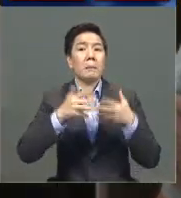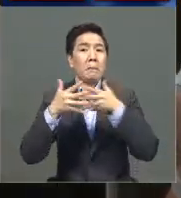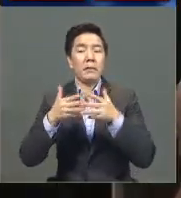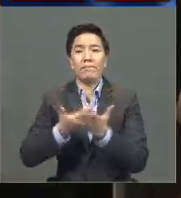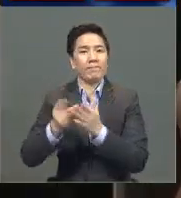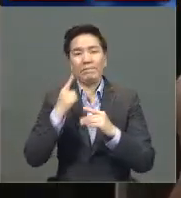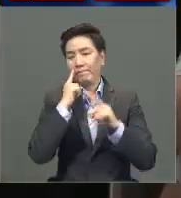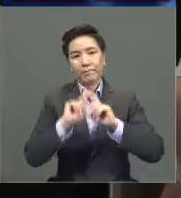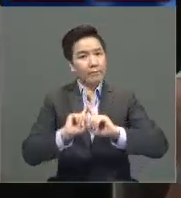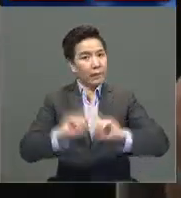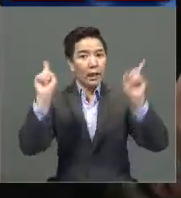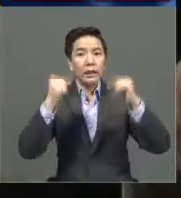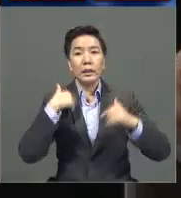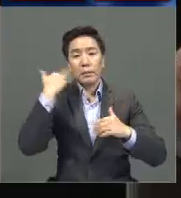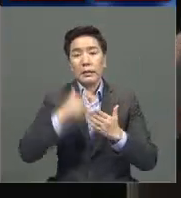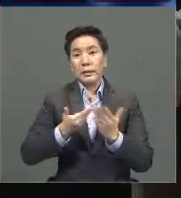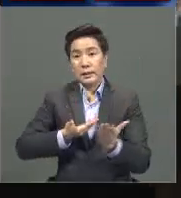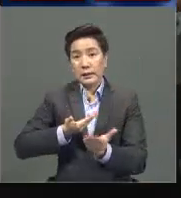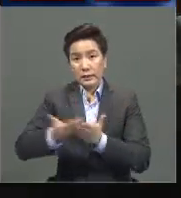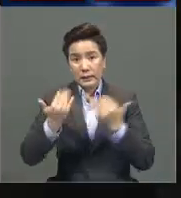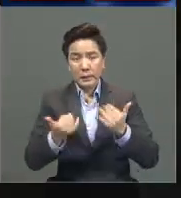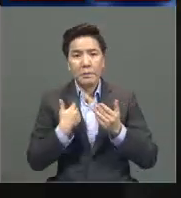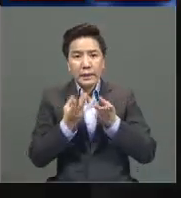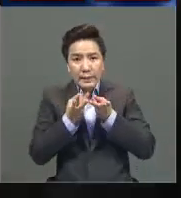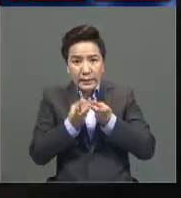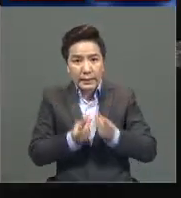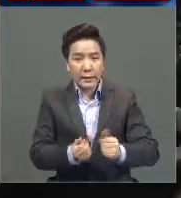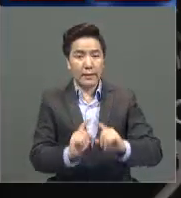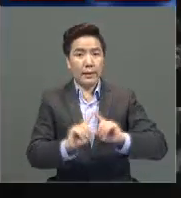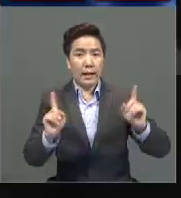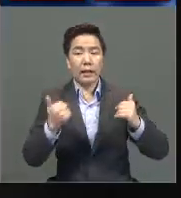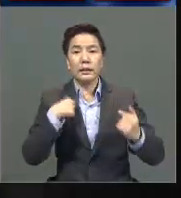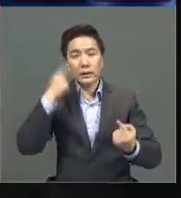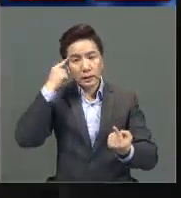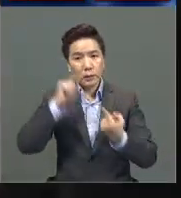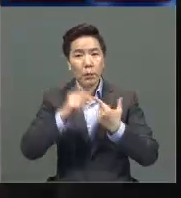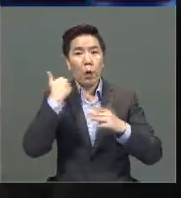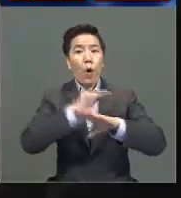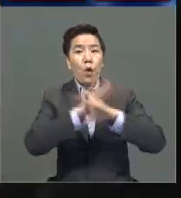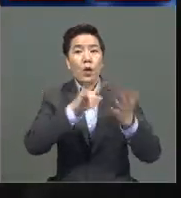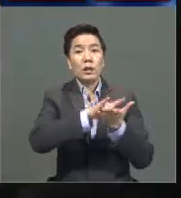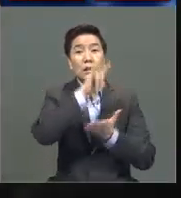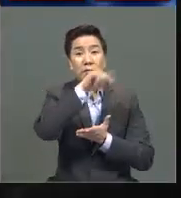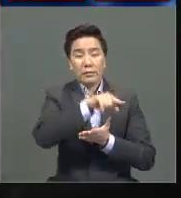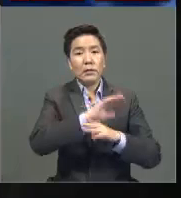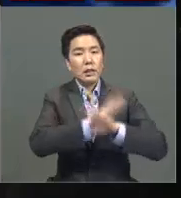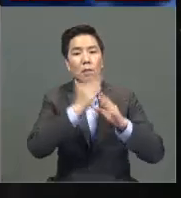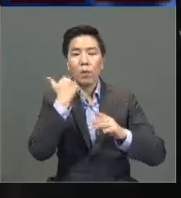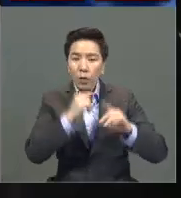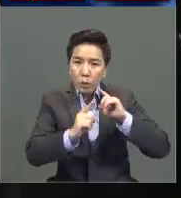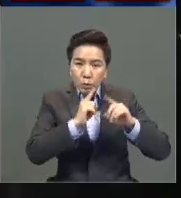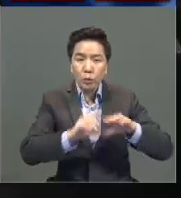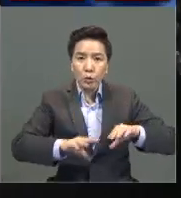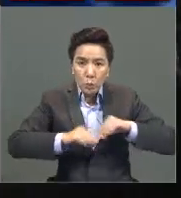รัฐอเมริกาได้นะครับเพราะว่าการจะซื้อครั้งนี้เนี่ยมีรายละเอียดที่แตกต่างกันโดยการยกเลิกจัดซื้อเครื่องบินเนี่ยมีการไปเจร